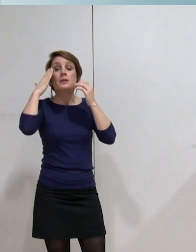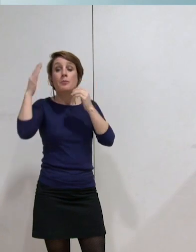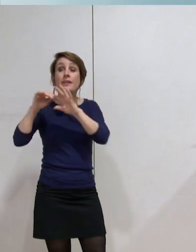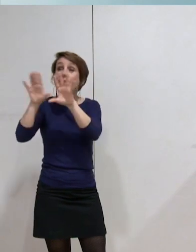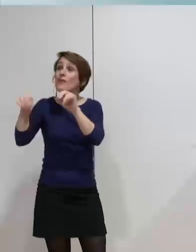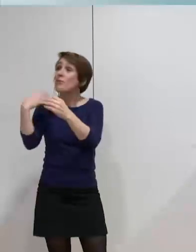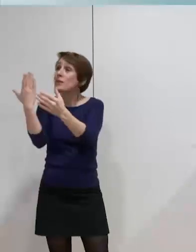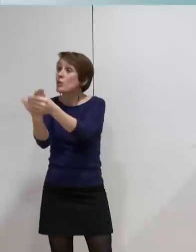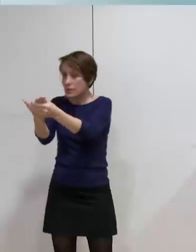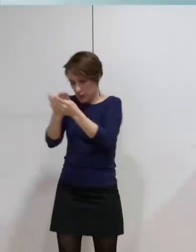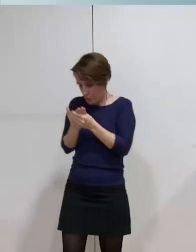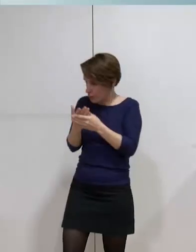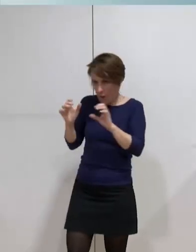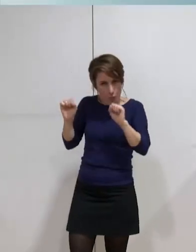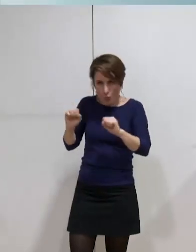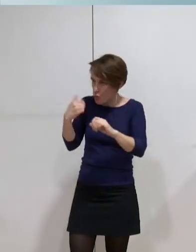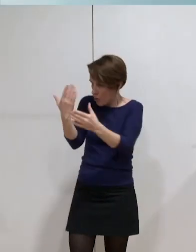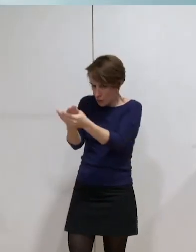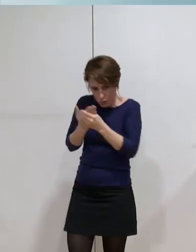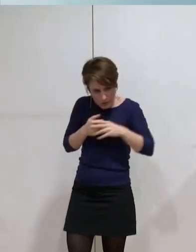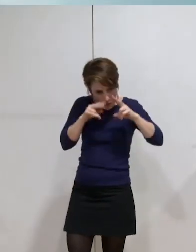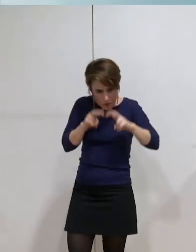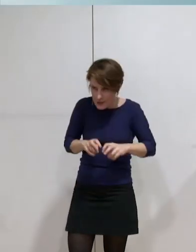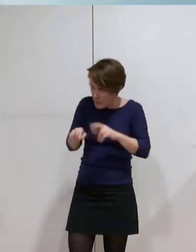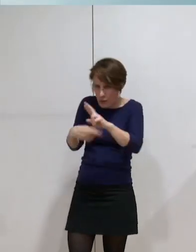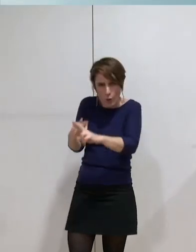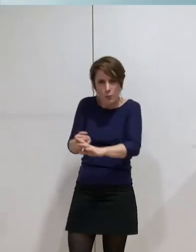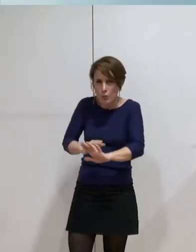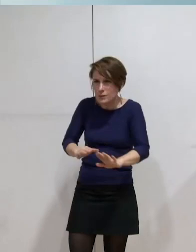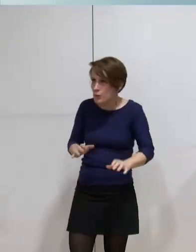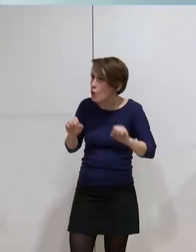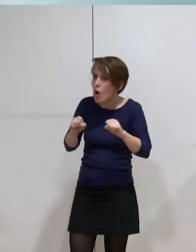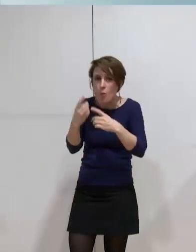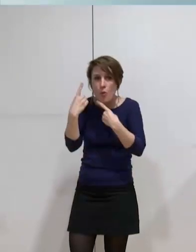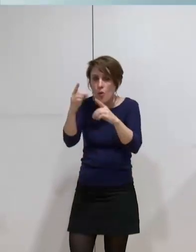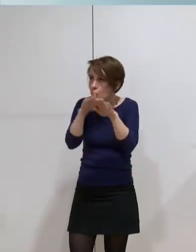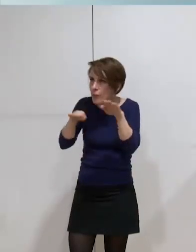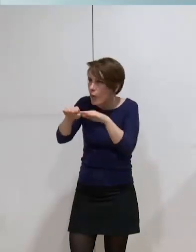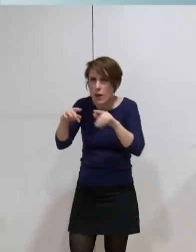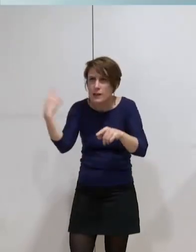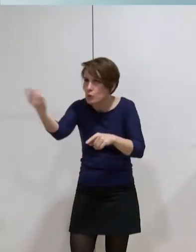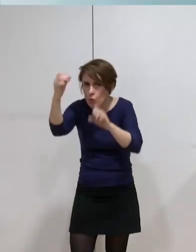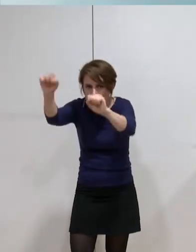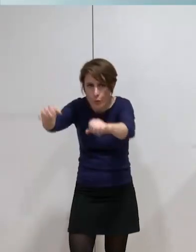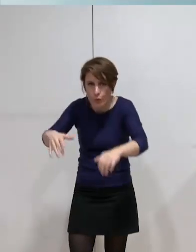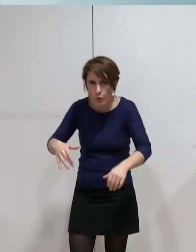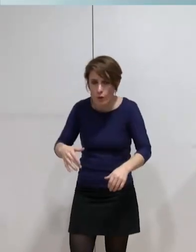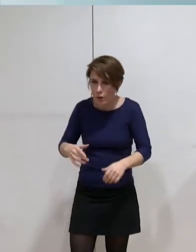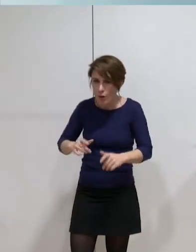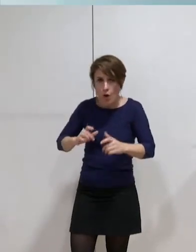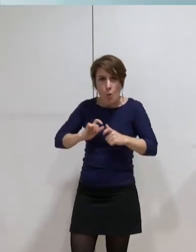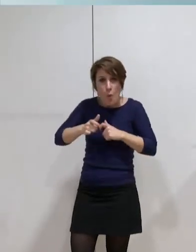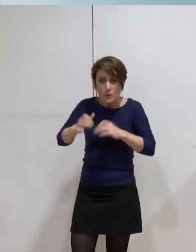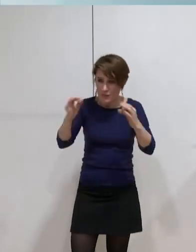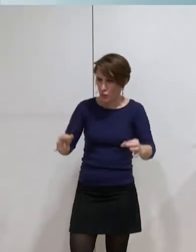famille elle viendra en dérogation on aura l'examiner et on l'examinera et il peut y avoir des recours si il y a un processus normal de